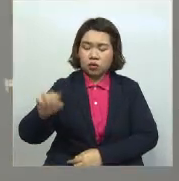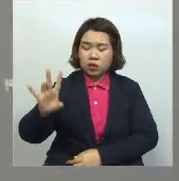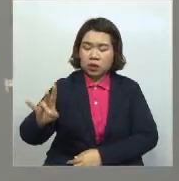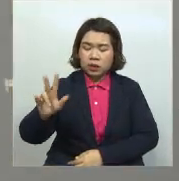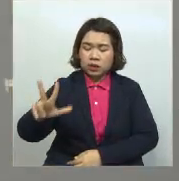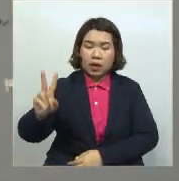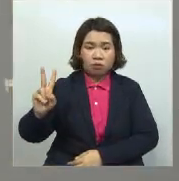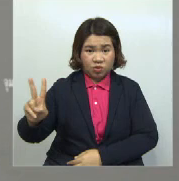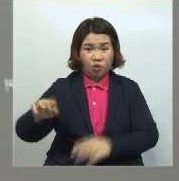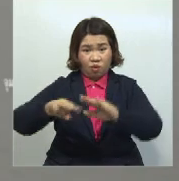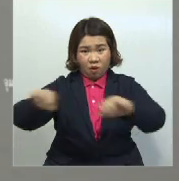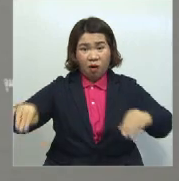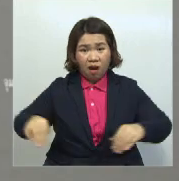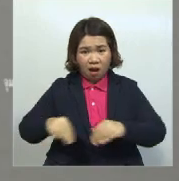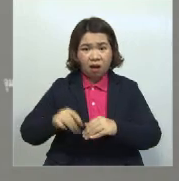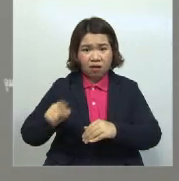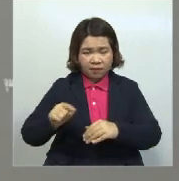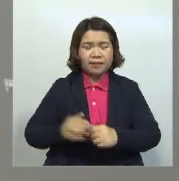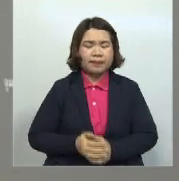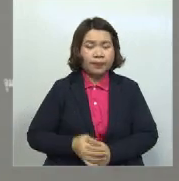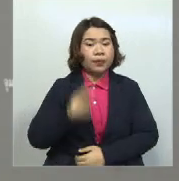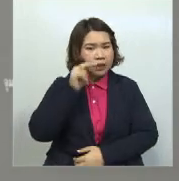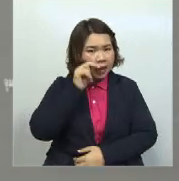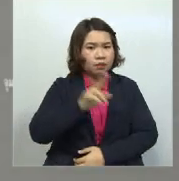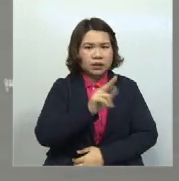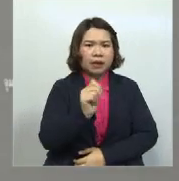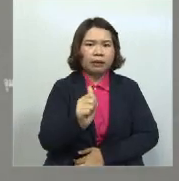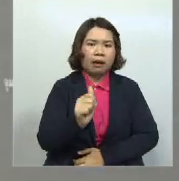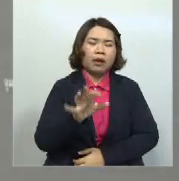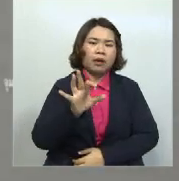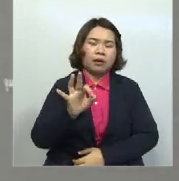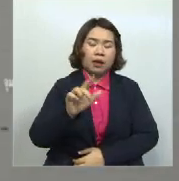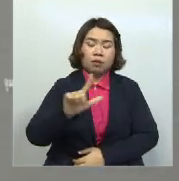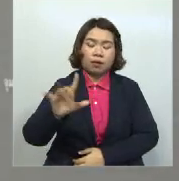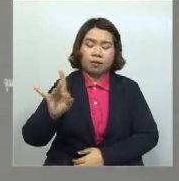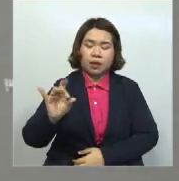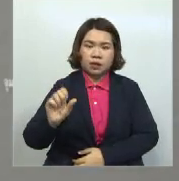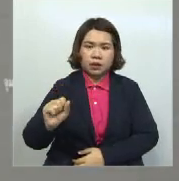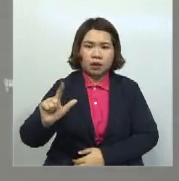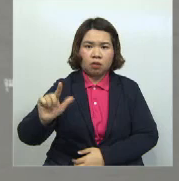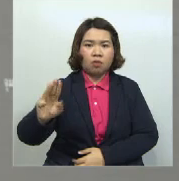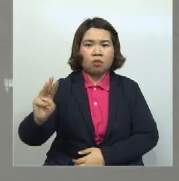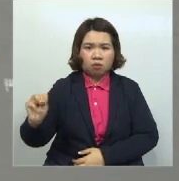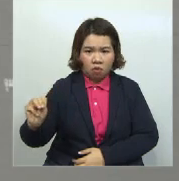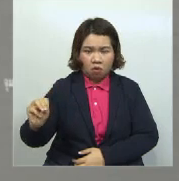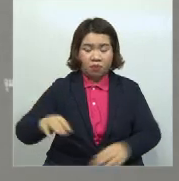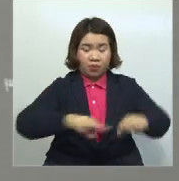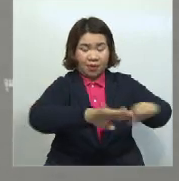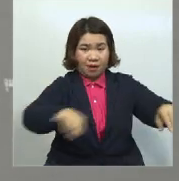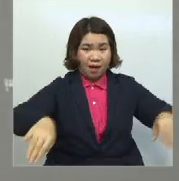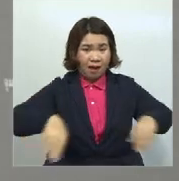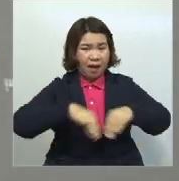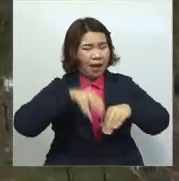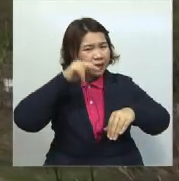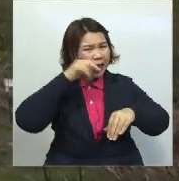45.732 ของความจุเก็บกักมีปริมาณน้ำที่สามารถใช้การได้เพียง9ล้าน8แสนลูกบาศก์เมตรส่วนอ่างเก็บน้ำที่มีน้